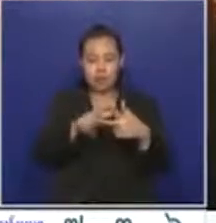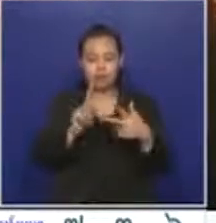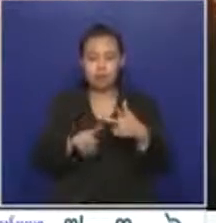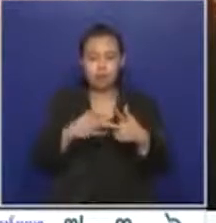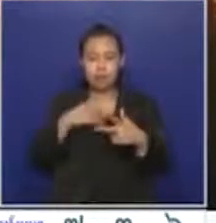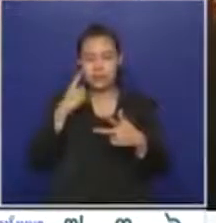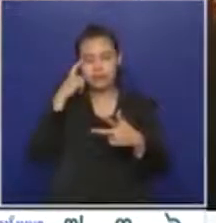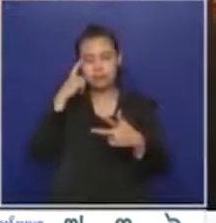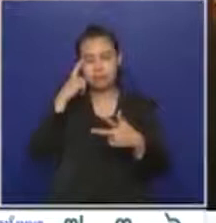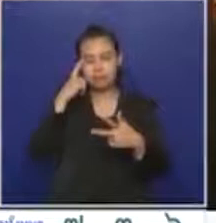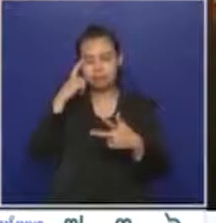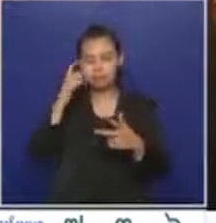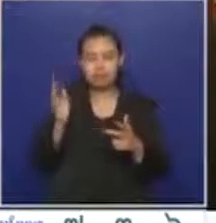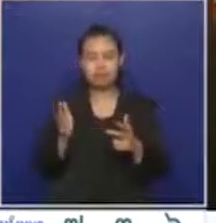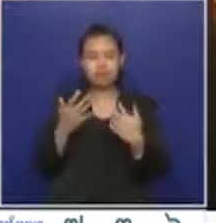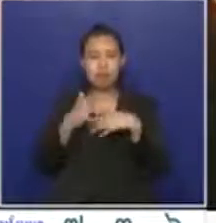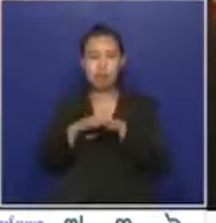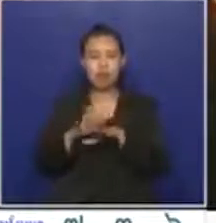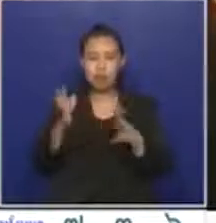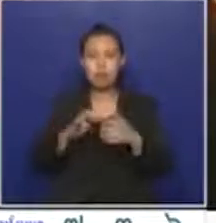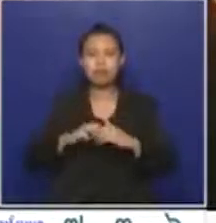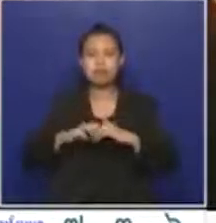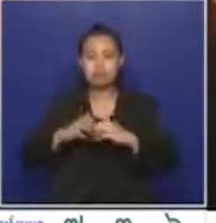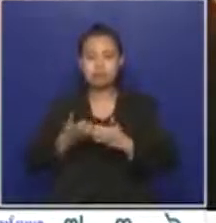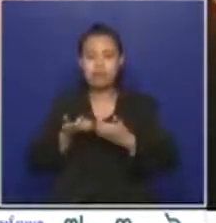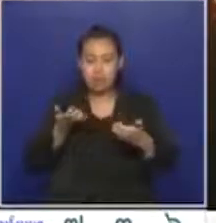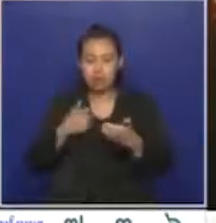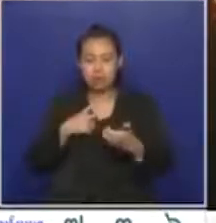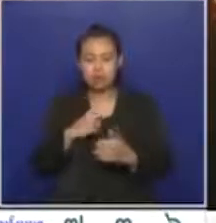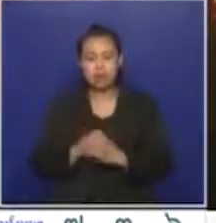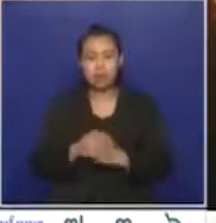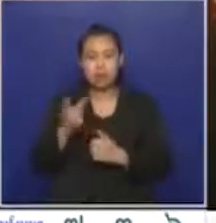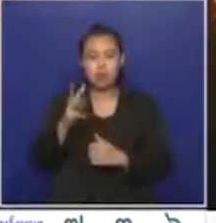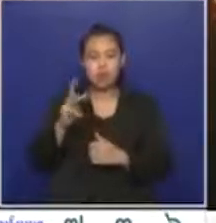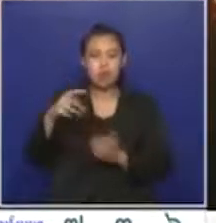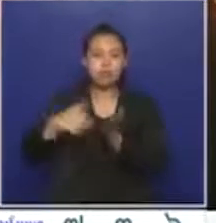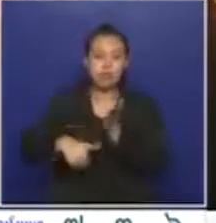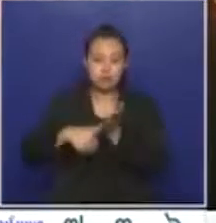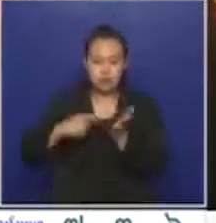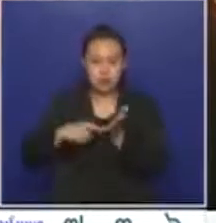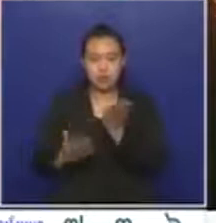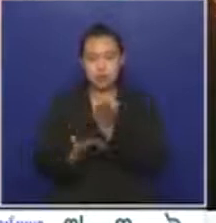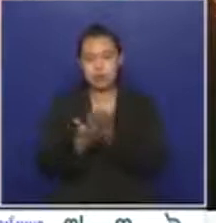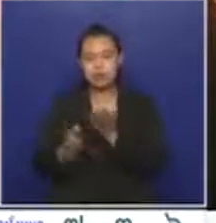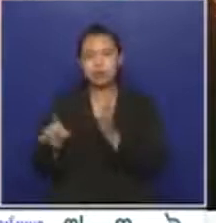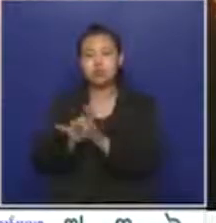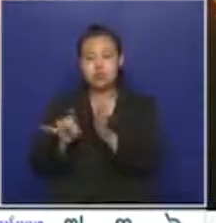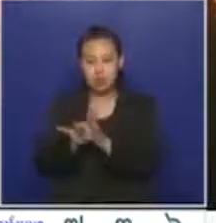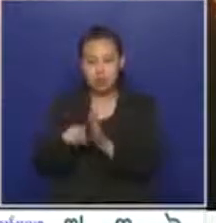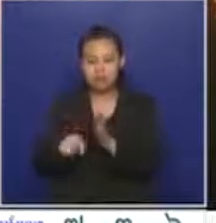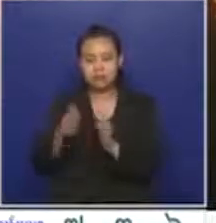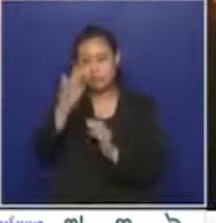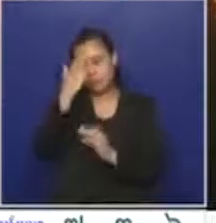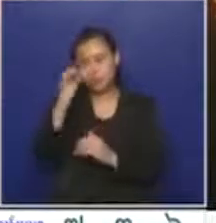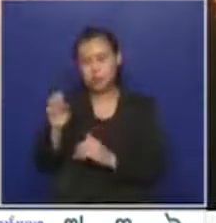ประเภทที่ผมมีข้อเสนอไม่ให้รวมเข้าไปซึ่งก็ต้องขอชื่นชมกรมสรรพากรนะครับที่ในหน้าสุดท้ายของแนบท้ายความตก